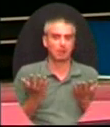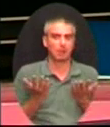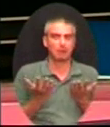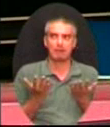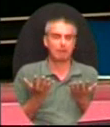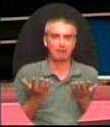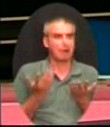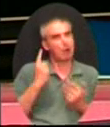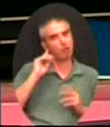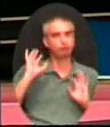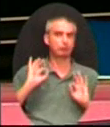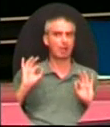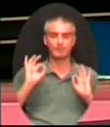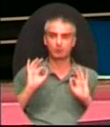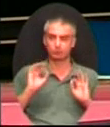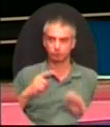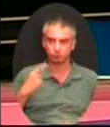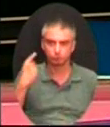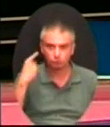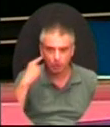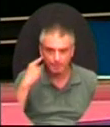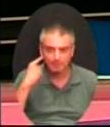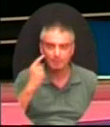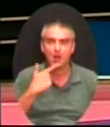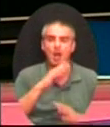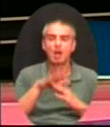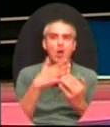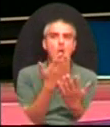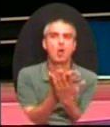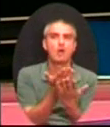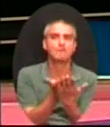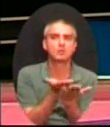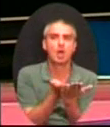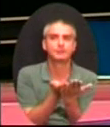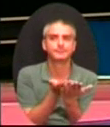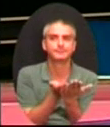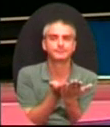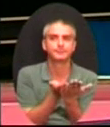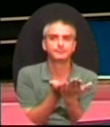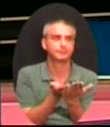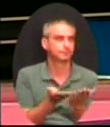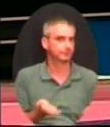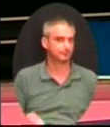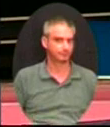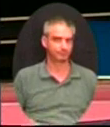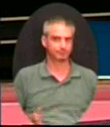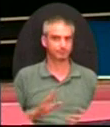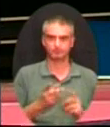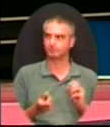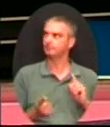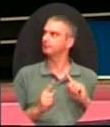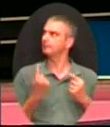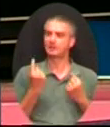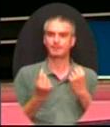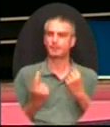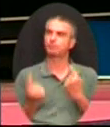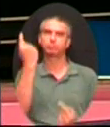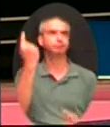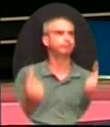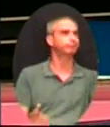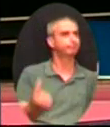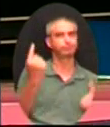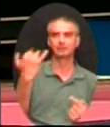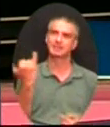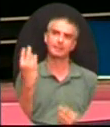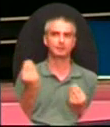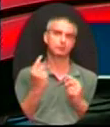להיות? איך לא שמענו את הקולות? שומעים אותם, כל העובדות נמצאות, הכל נמצא על פני השטח. זה כל צריך צץ במקום אחר. כל